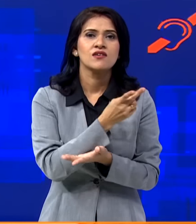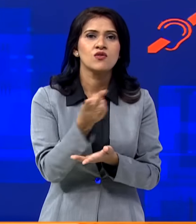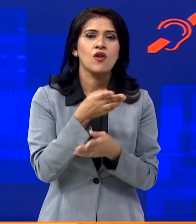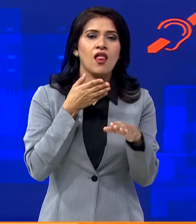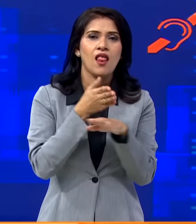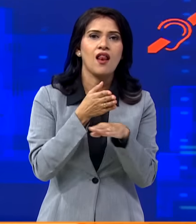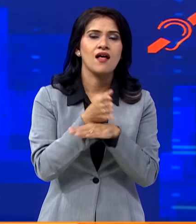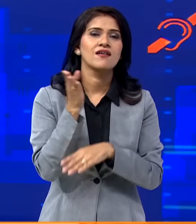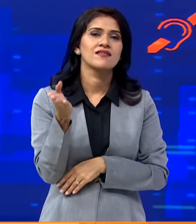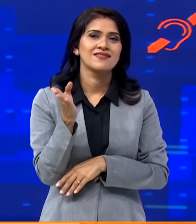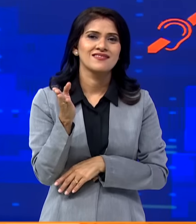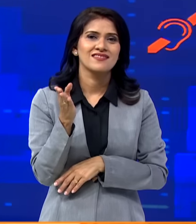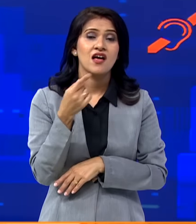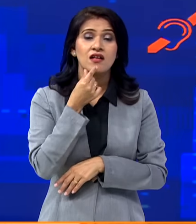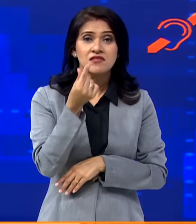थे